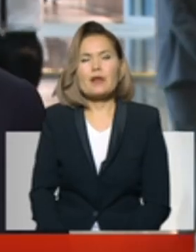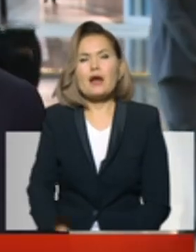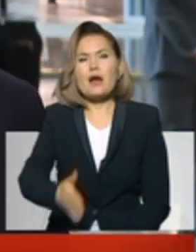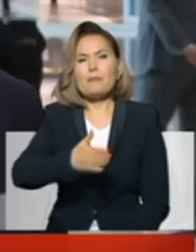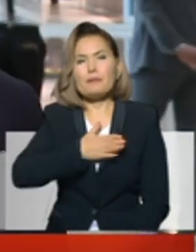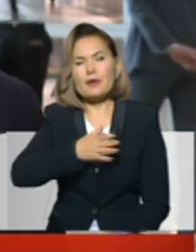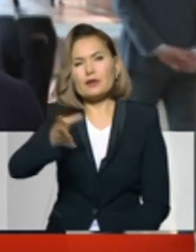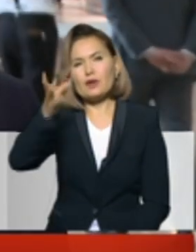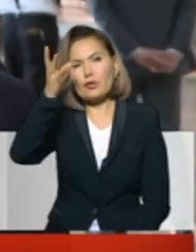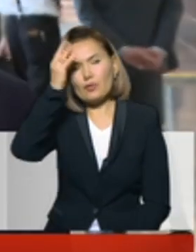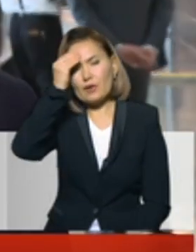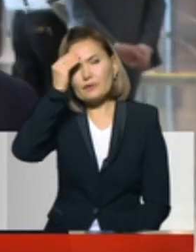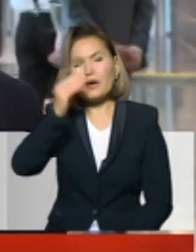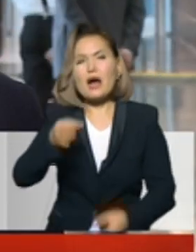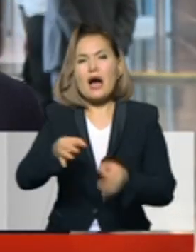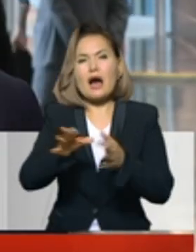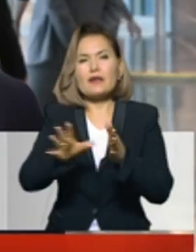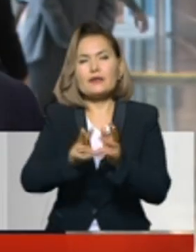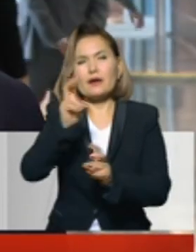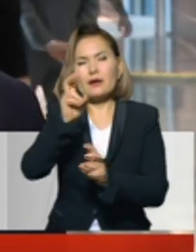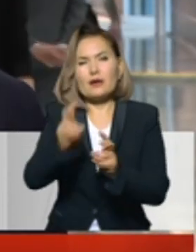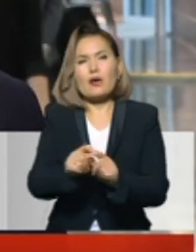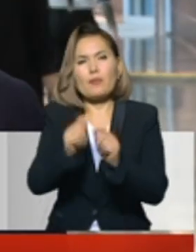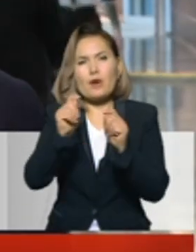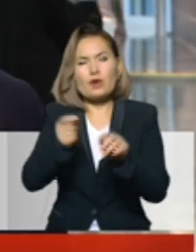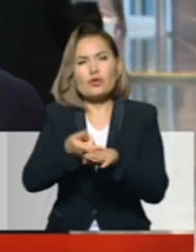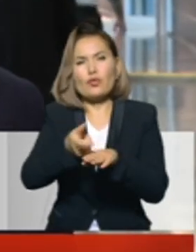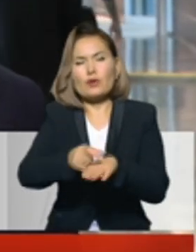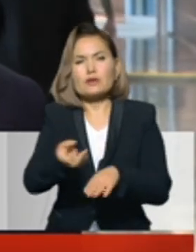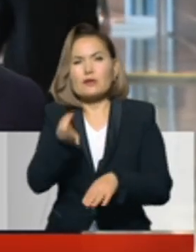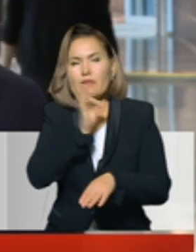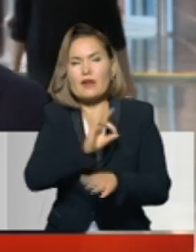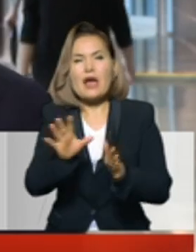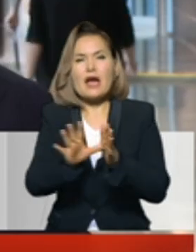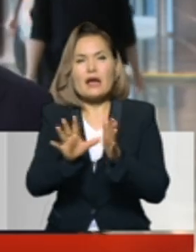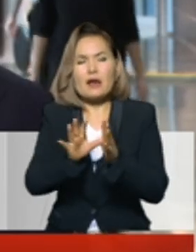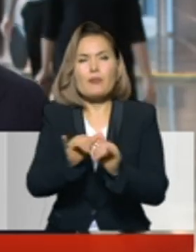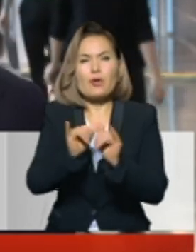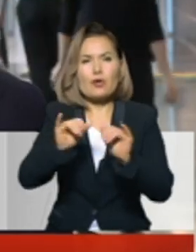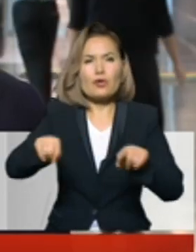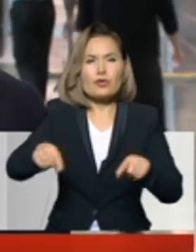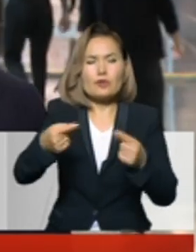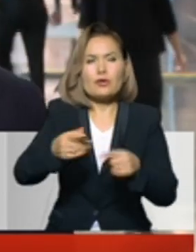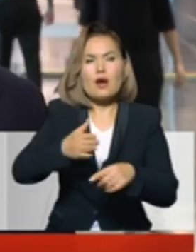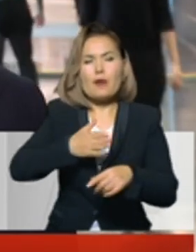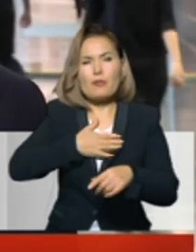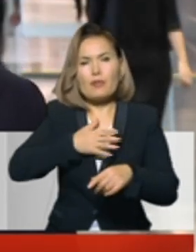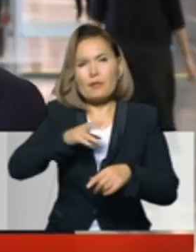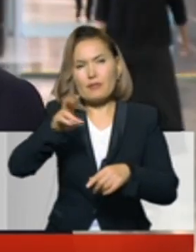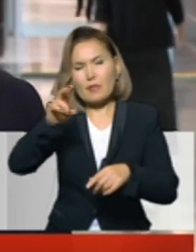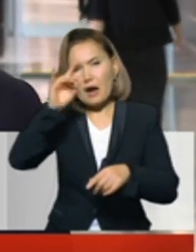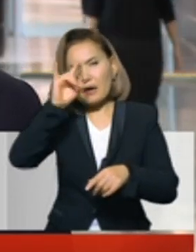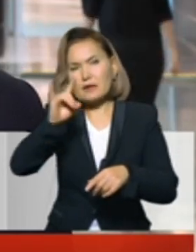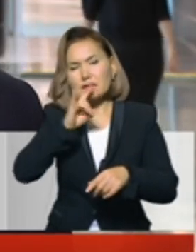Меніңше атом электр станциясын салудың бір артықшылығы энергия көзін әрттараптандыру. Бұл мемлекет